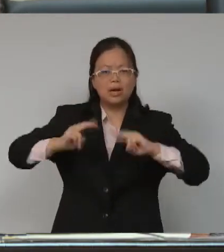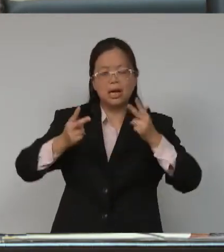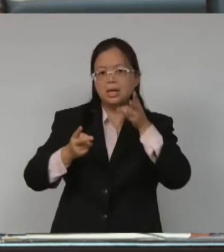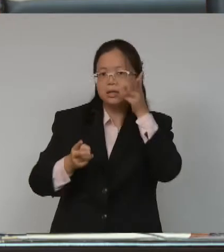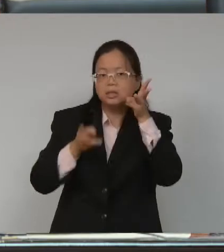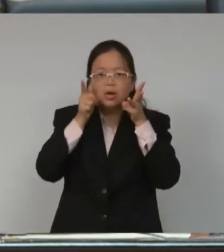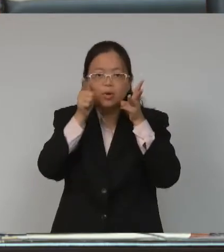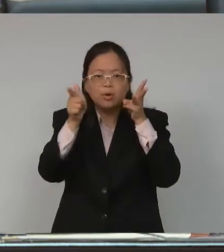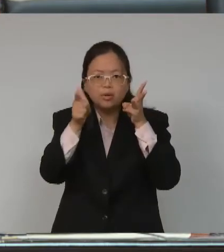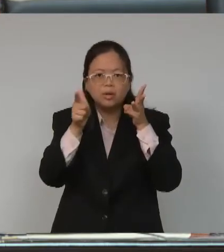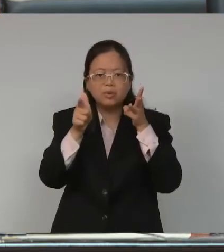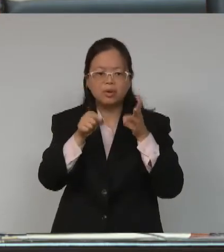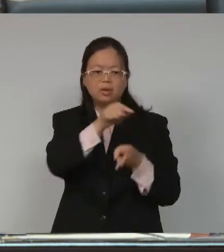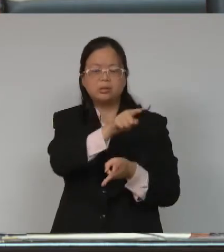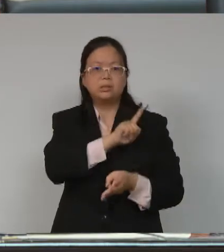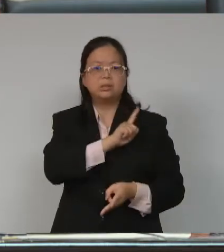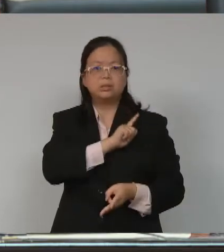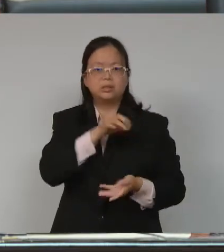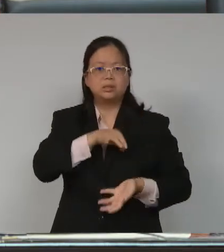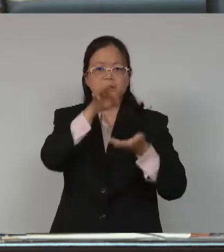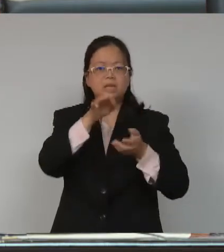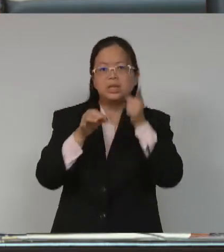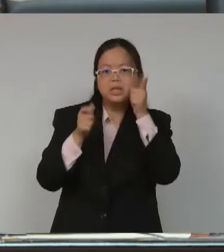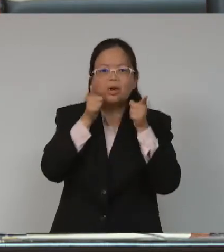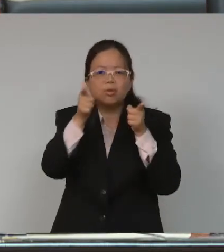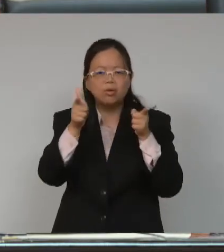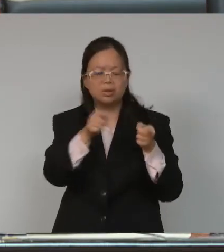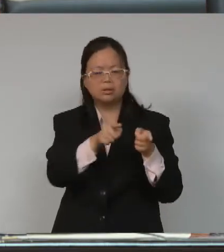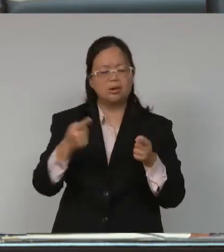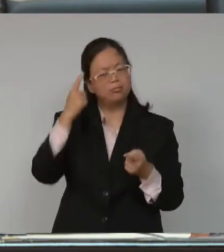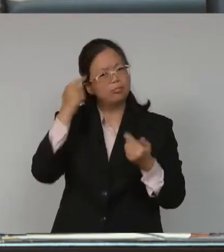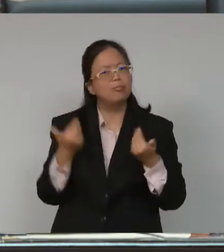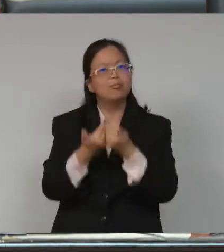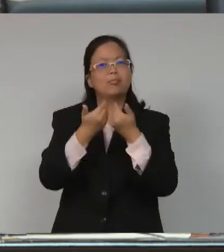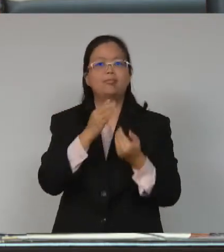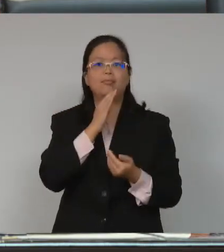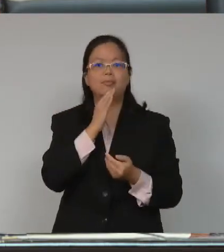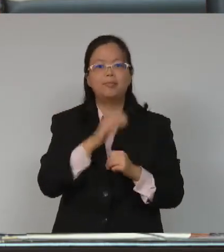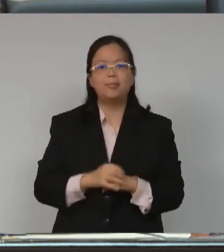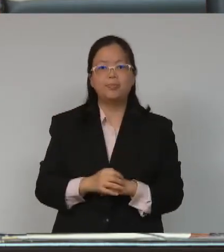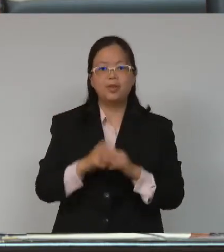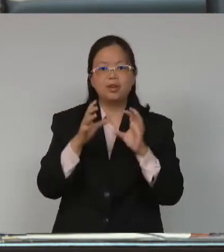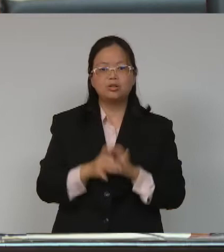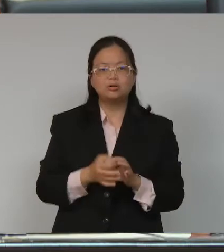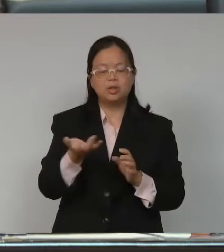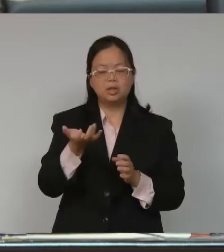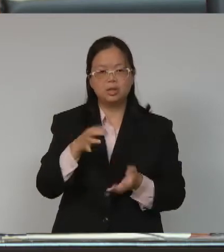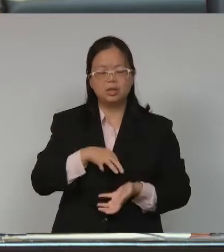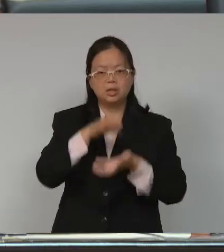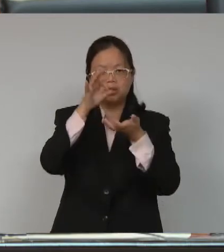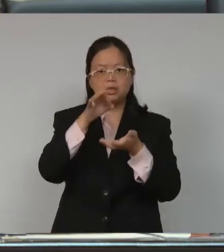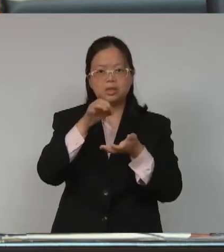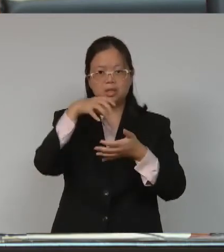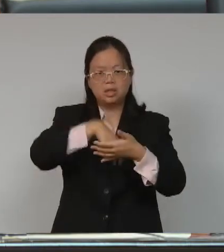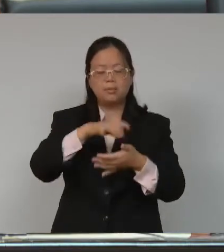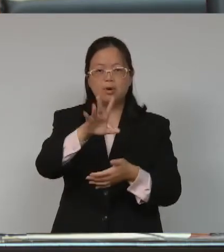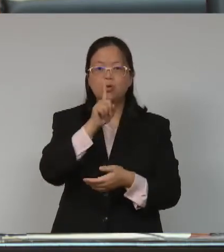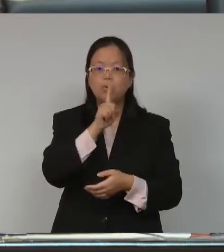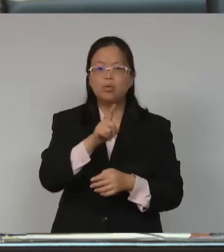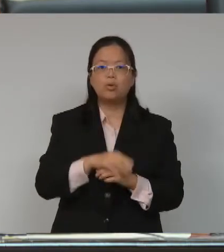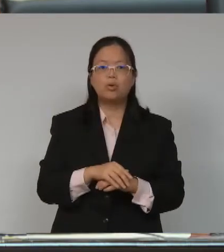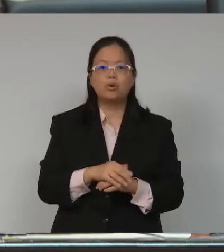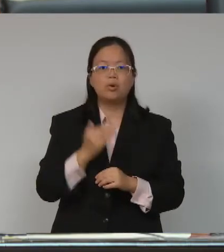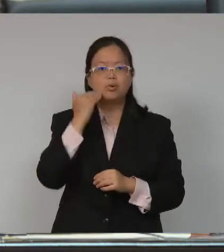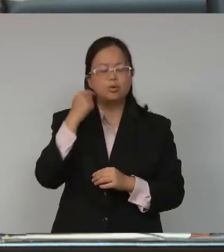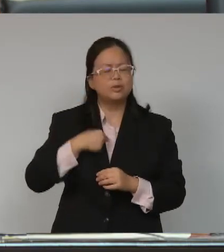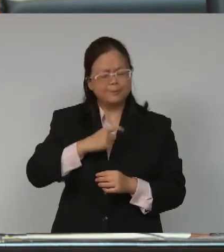意志？那其实就会有一些争议。好，那事实上，虽然提案理由内容有提到说，提案理由也提到说，他